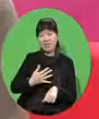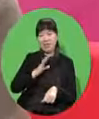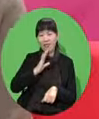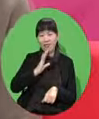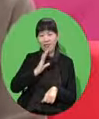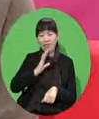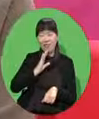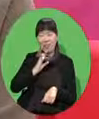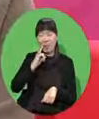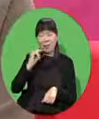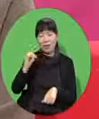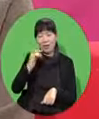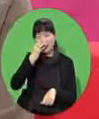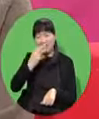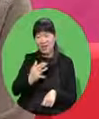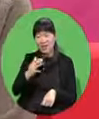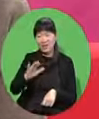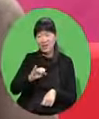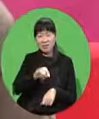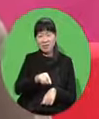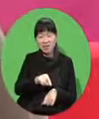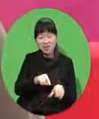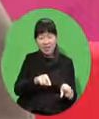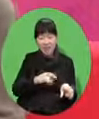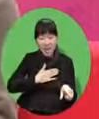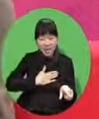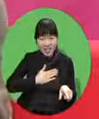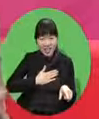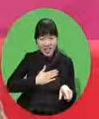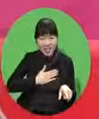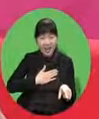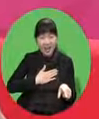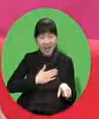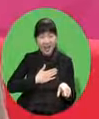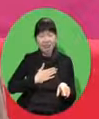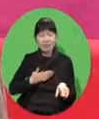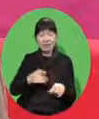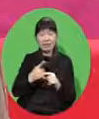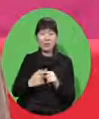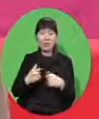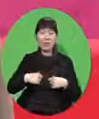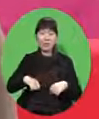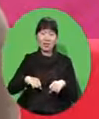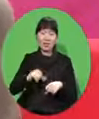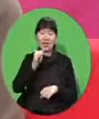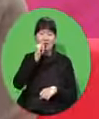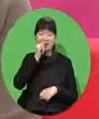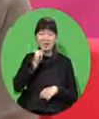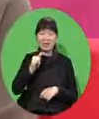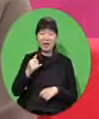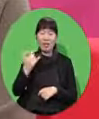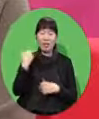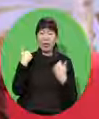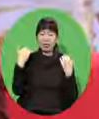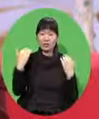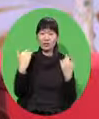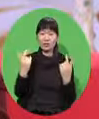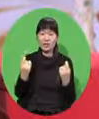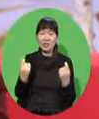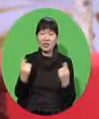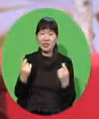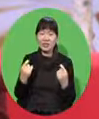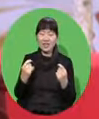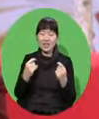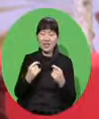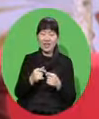우리도 힘든데 엄마들이 그래 아직 이 정도 하면 이제 알았지 그러면서 중간에 포기하는 경우가 좀 있단 말이에요. 우리도 뭐 가계부 같은 거 쓰려고